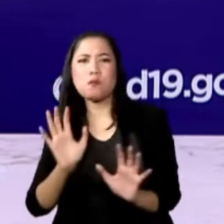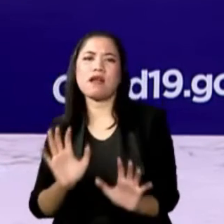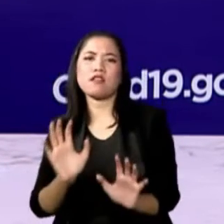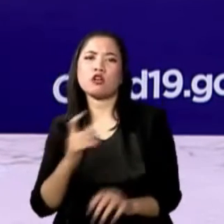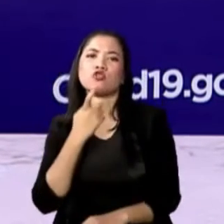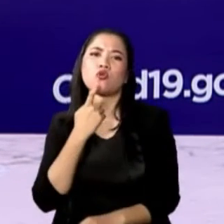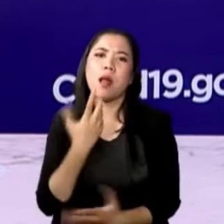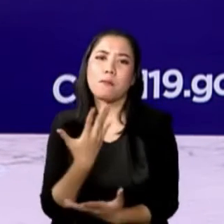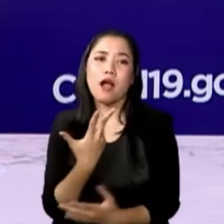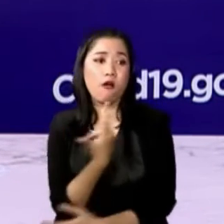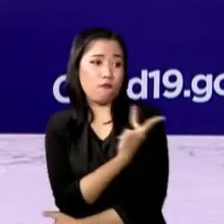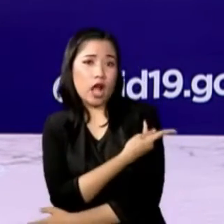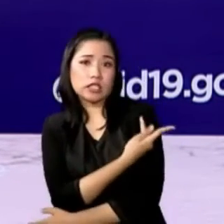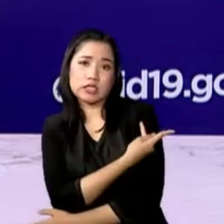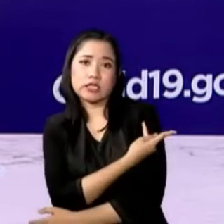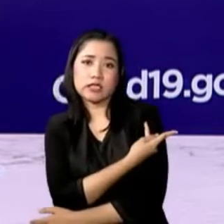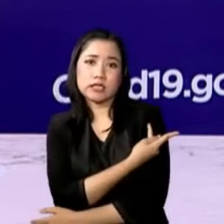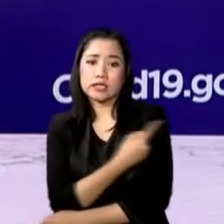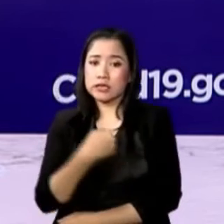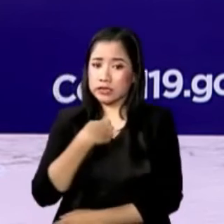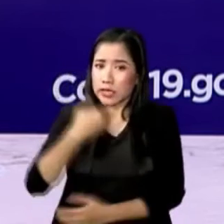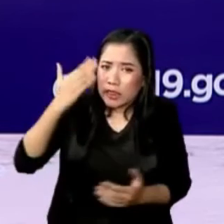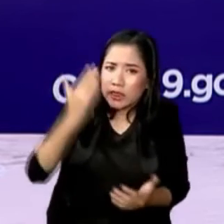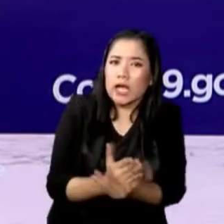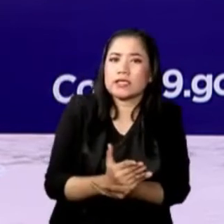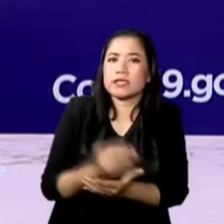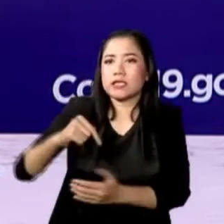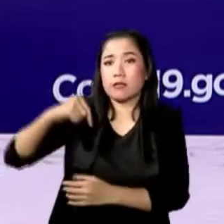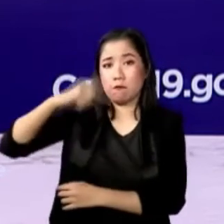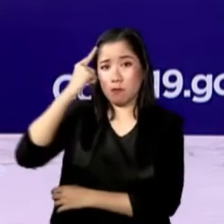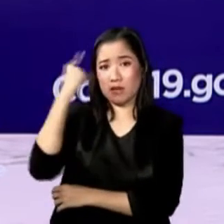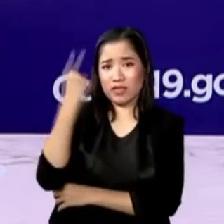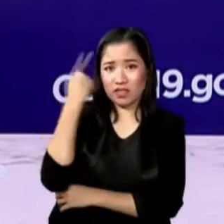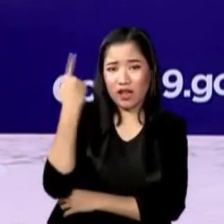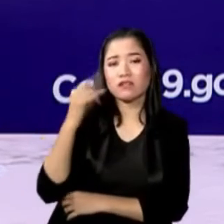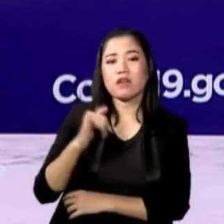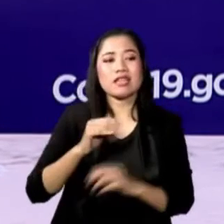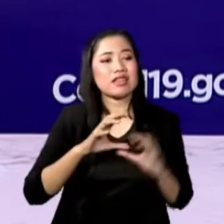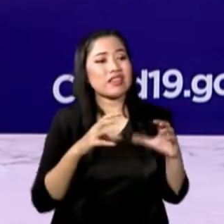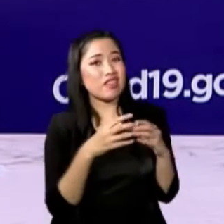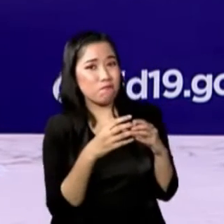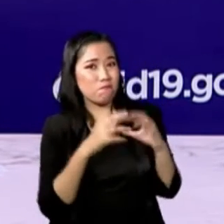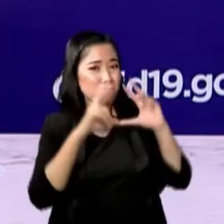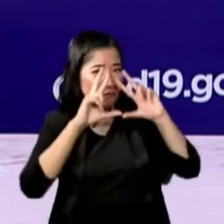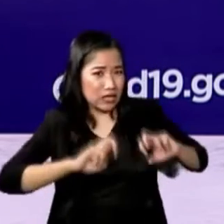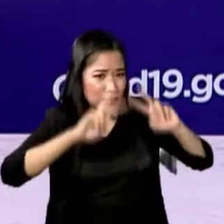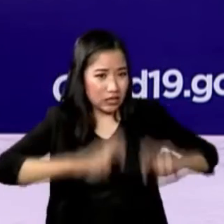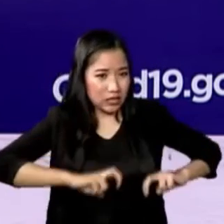terkait vaksin. Kembali saya tegaskan bahwa pemerintah bersama tim peneliti terus